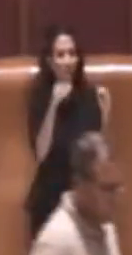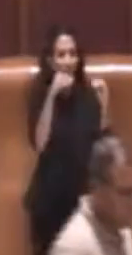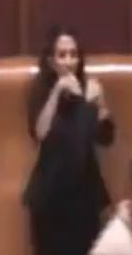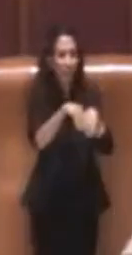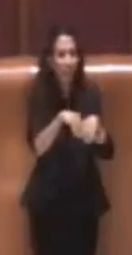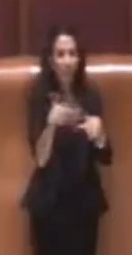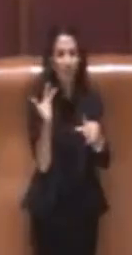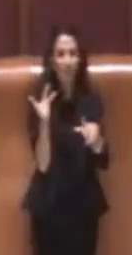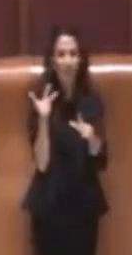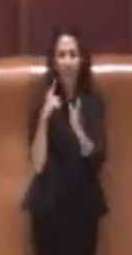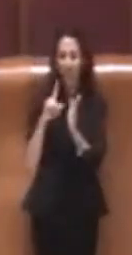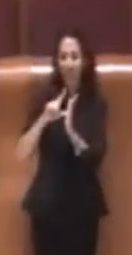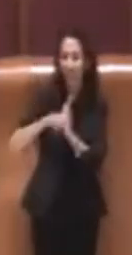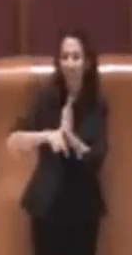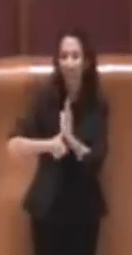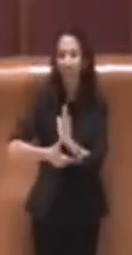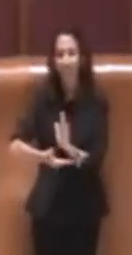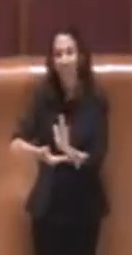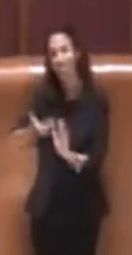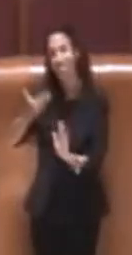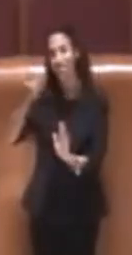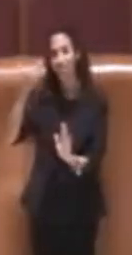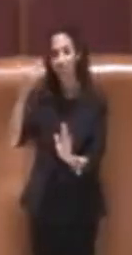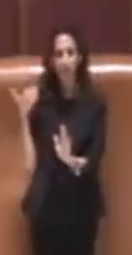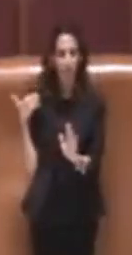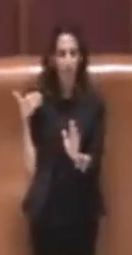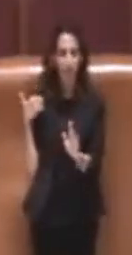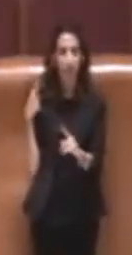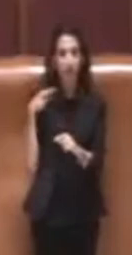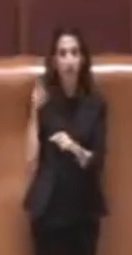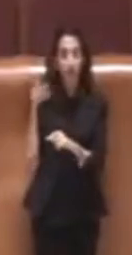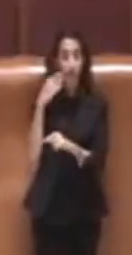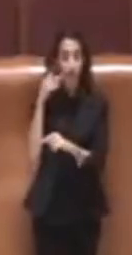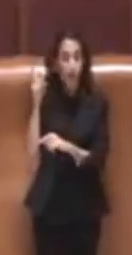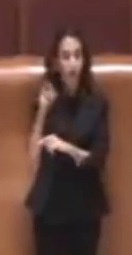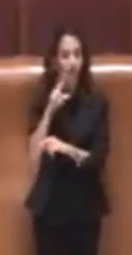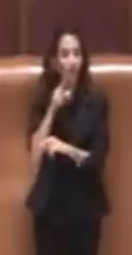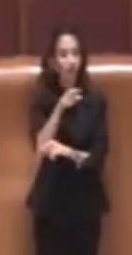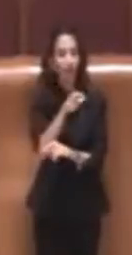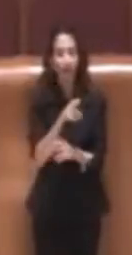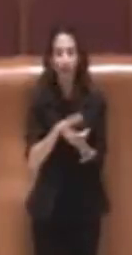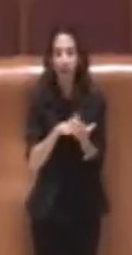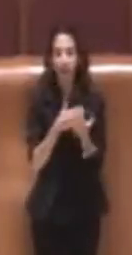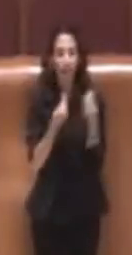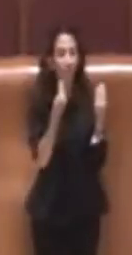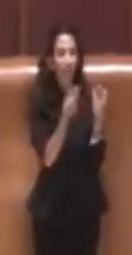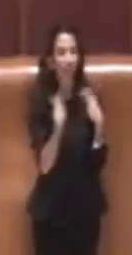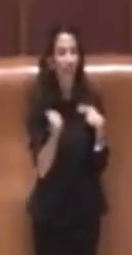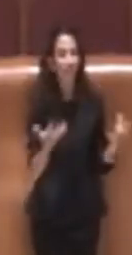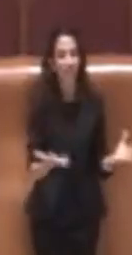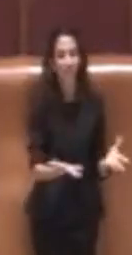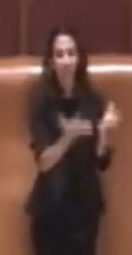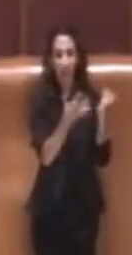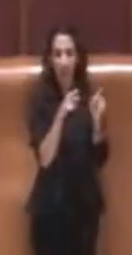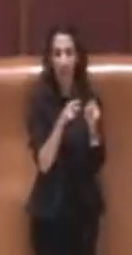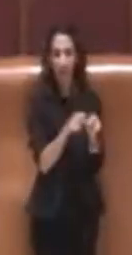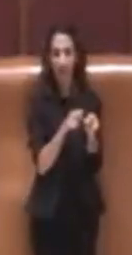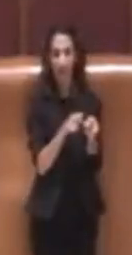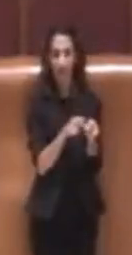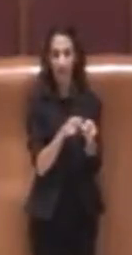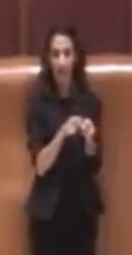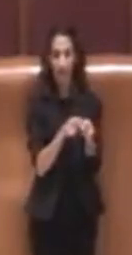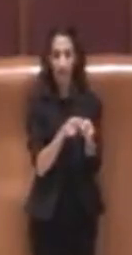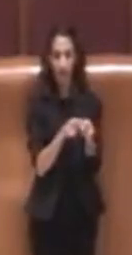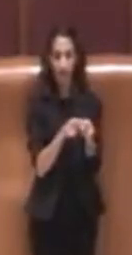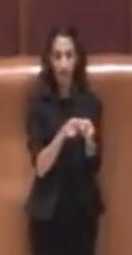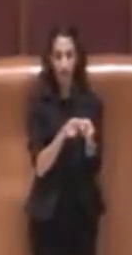il tempo vissuto dall'edificio, per lui quello era un valore, dava vita al monumento questo ragionamento. E gli interventi